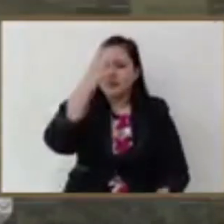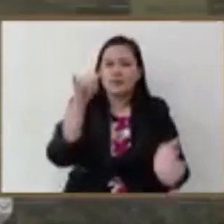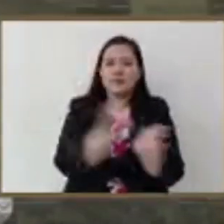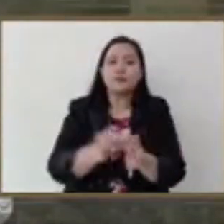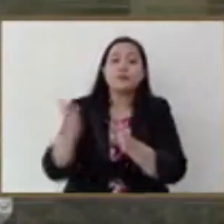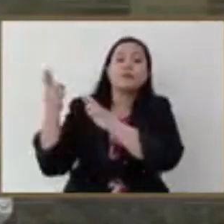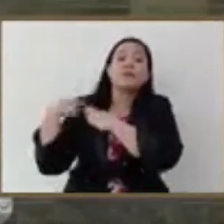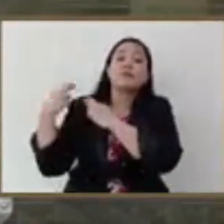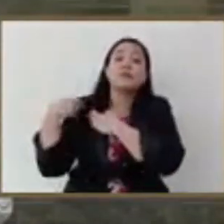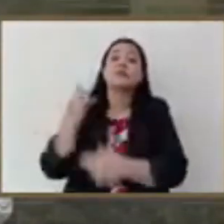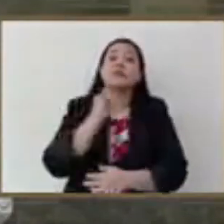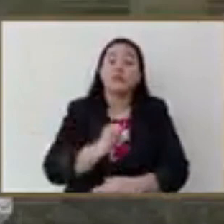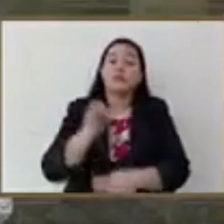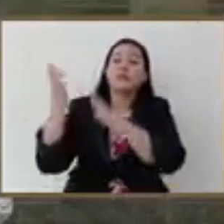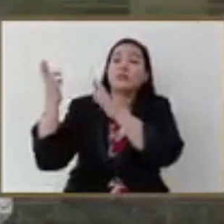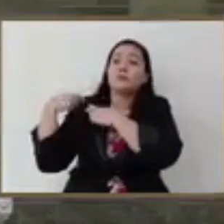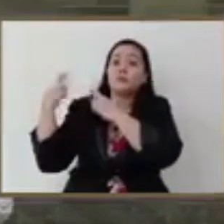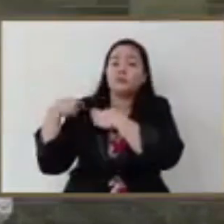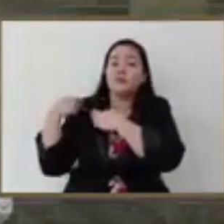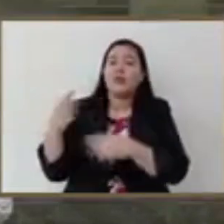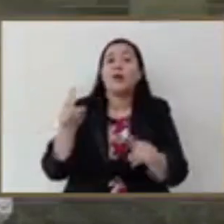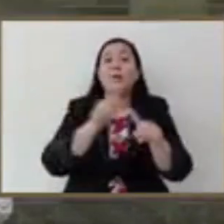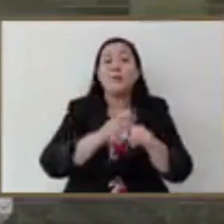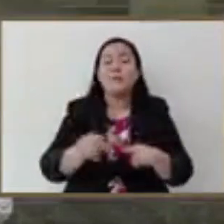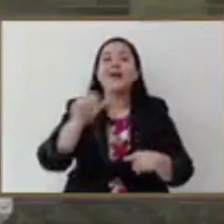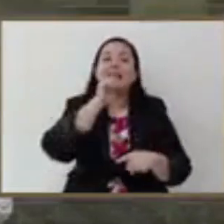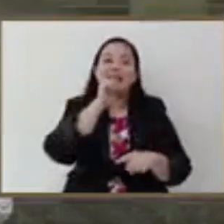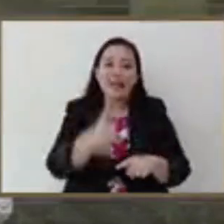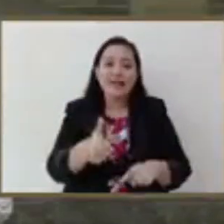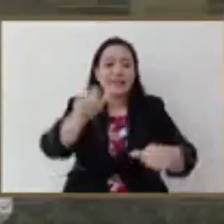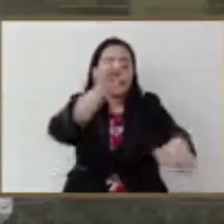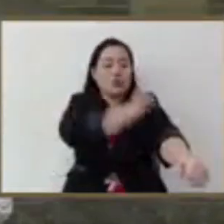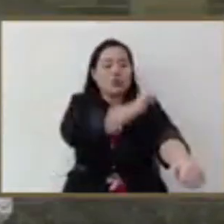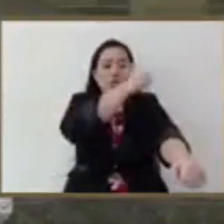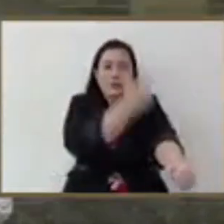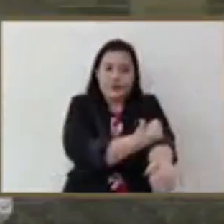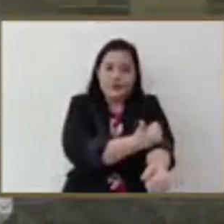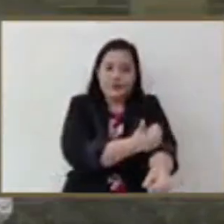a responsibility but not exactly an authority.